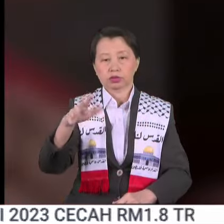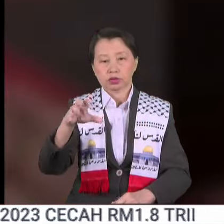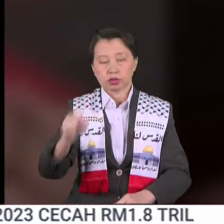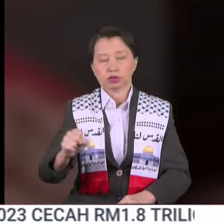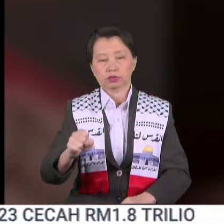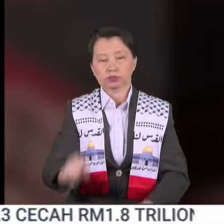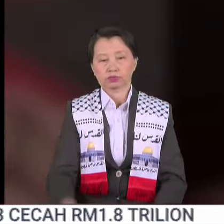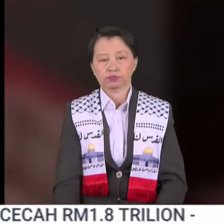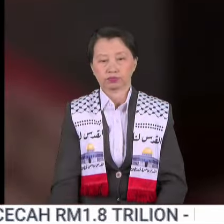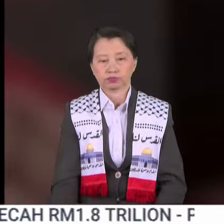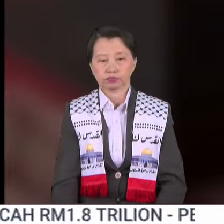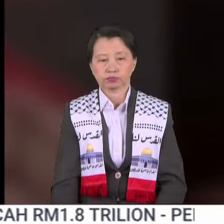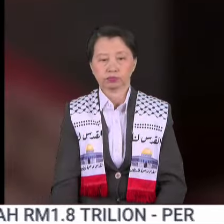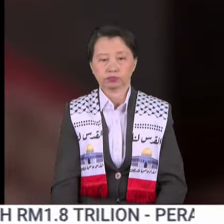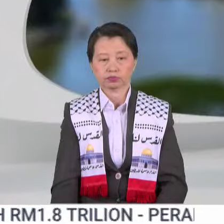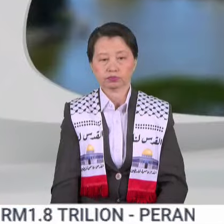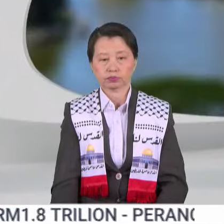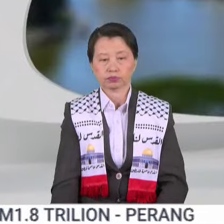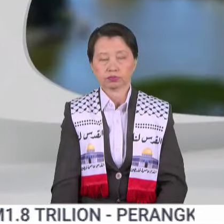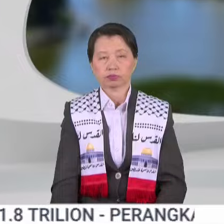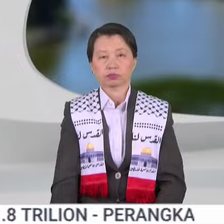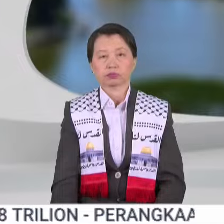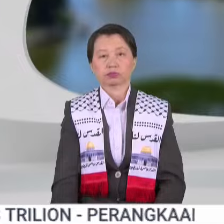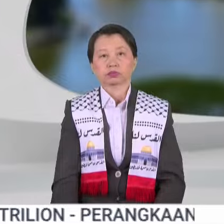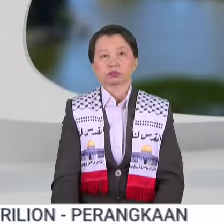Kanun Kesiasaan.